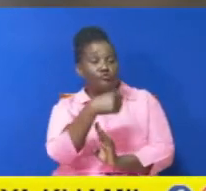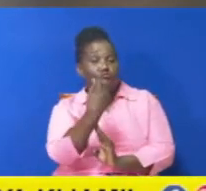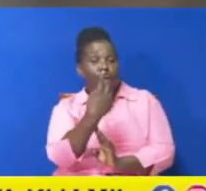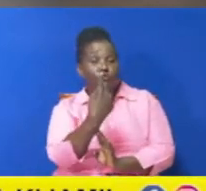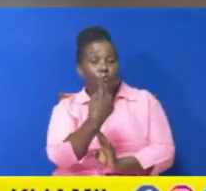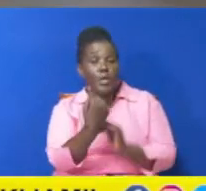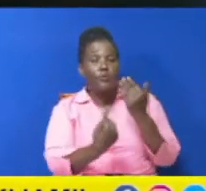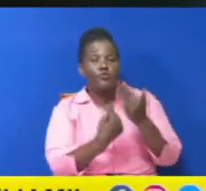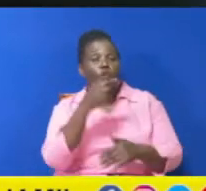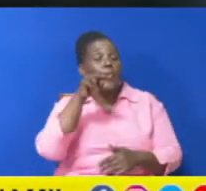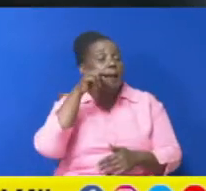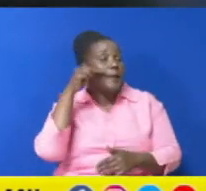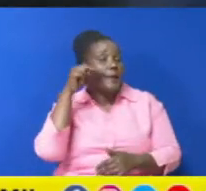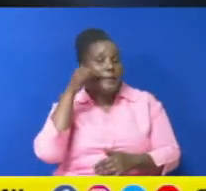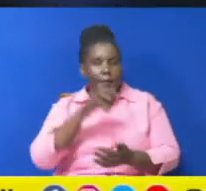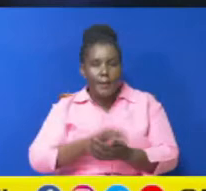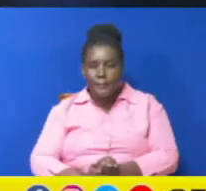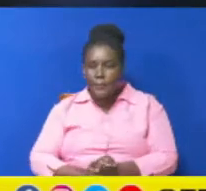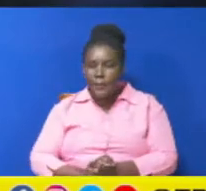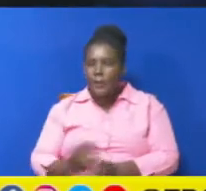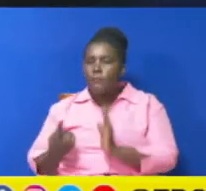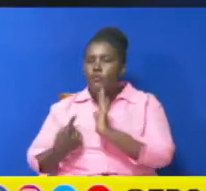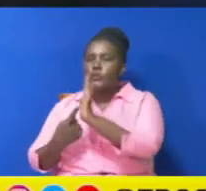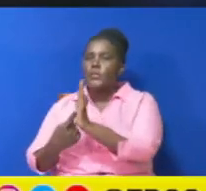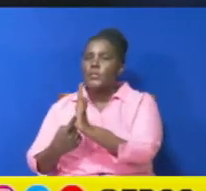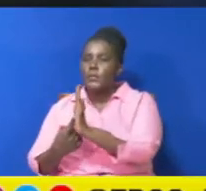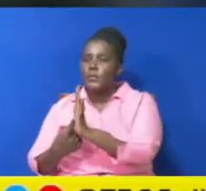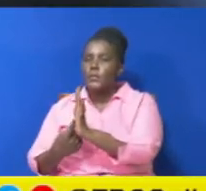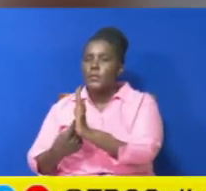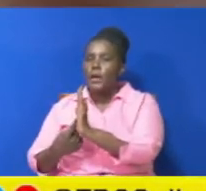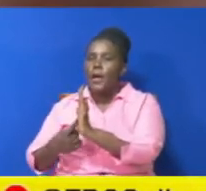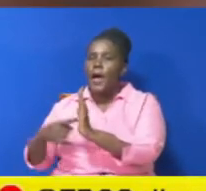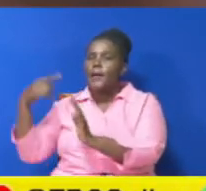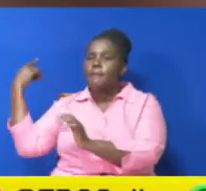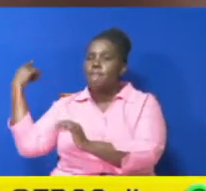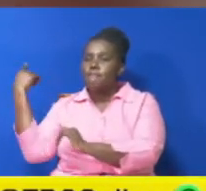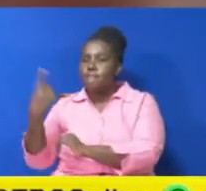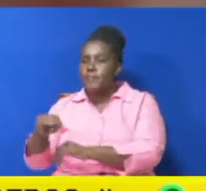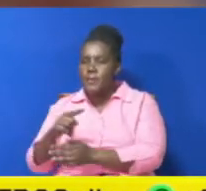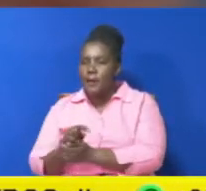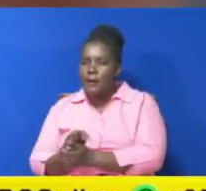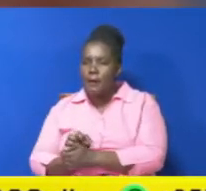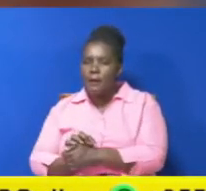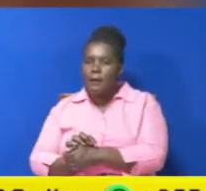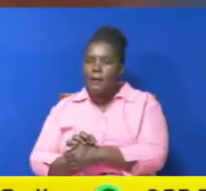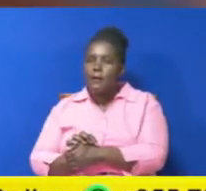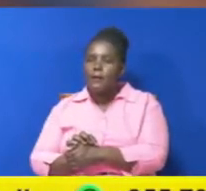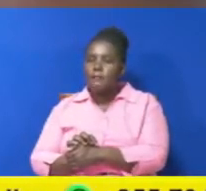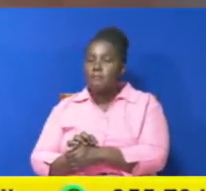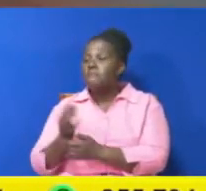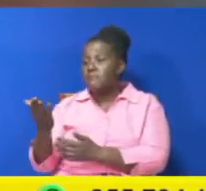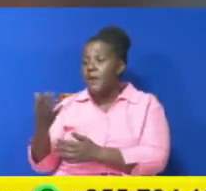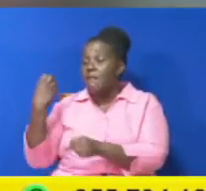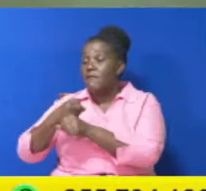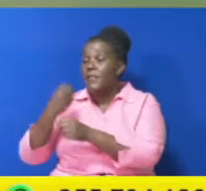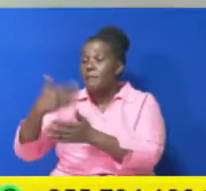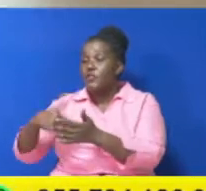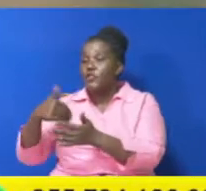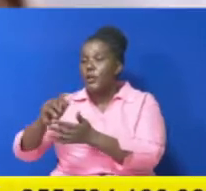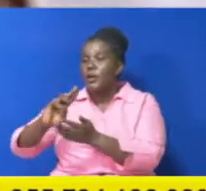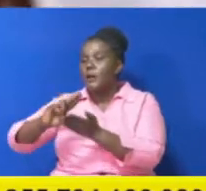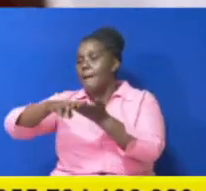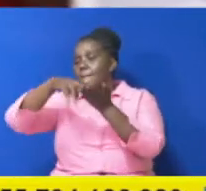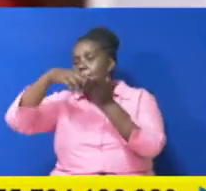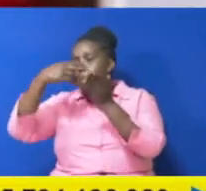video zinamuonyesha mtu huyo mzungu akimpiga mweleka raia huyo wa Nigeria, Elika Ogorchuku, ambaye ni mchuuzi na kumbwaga